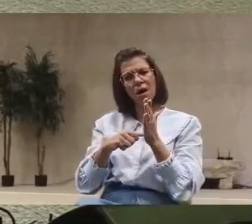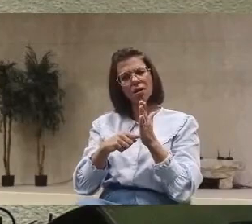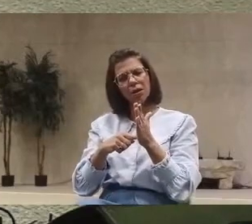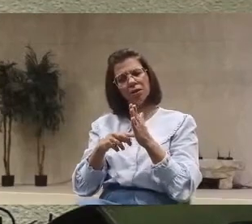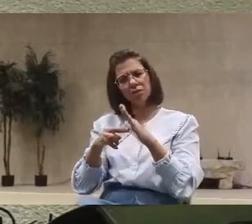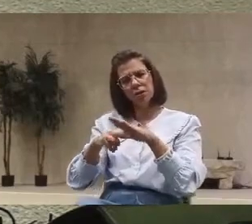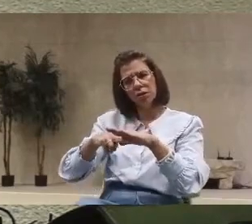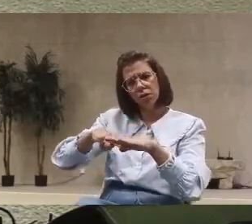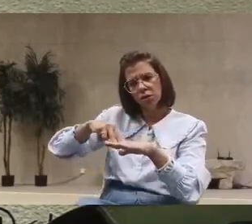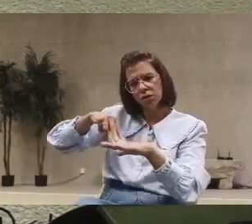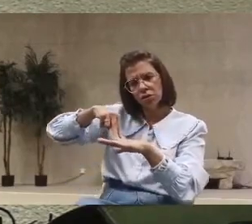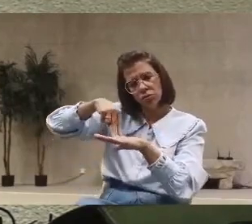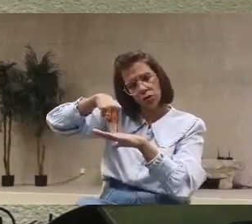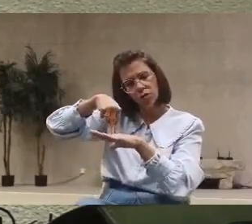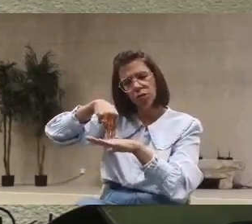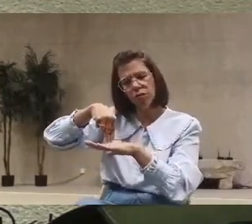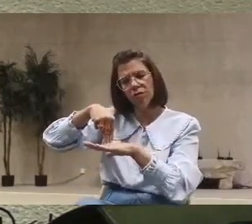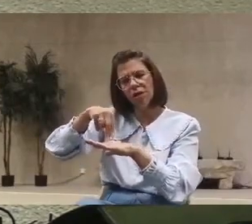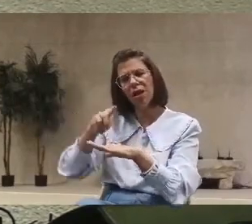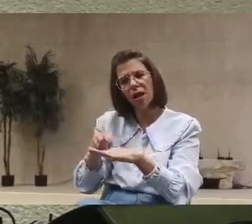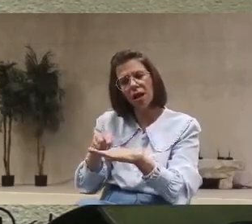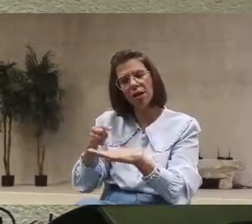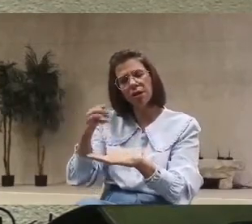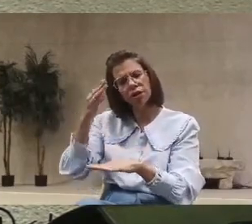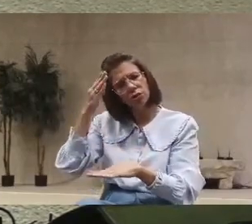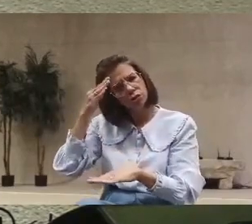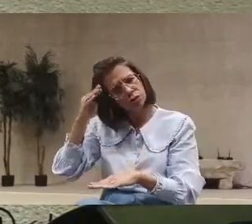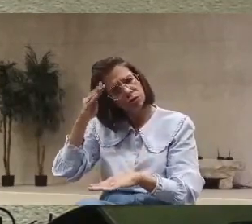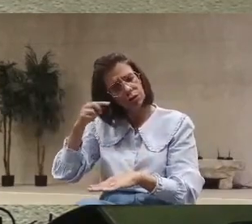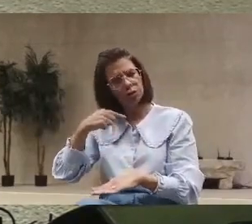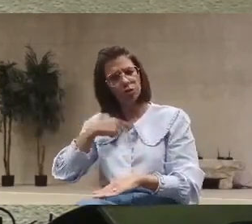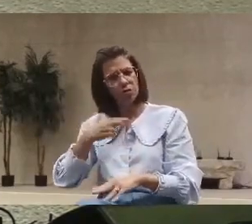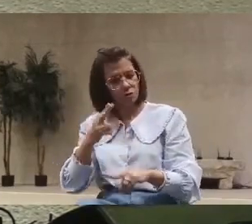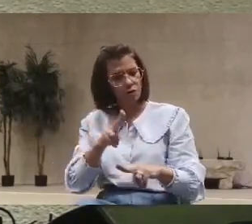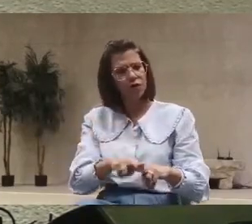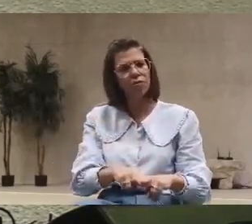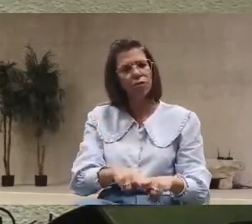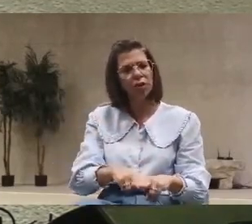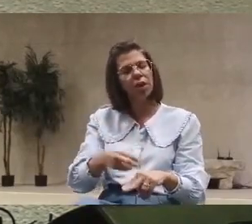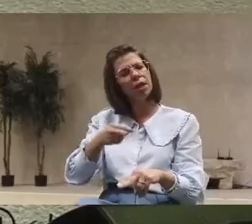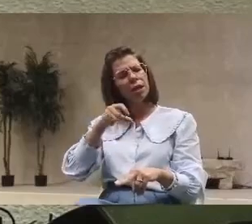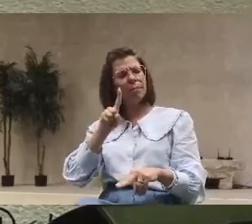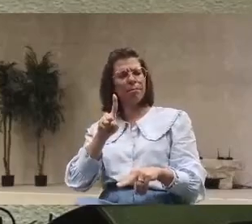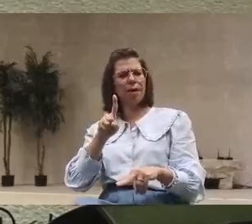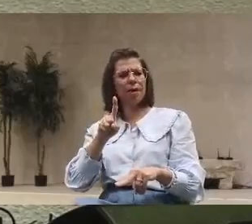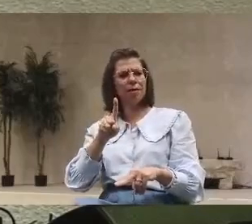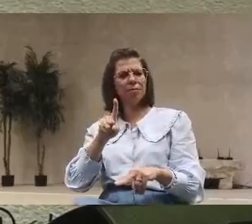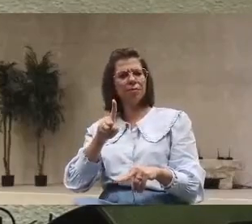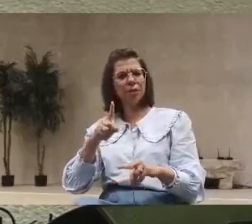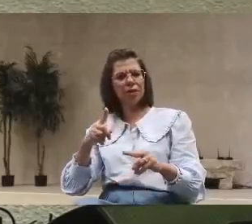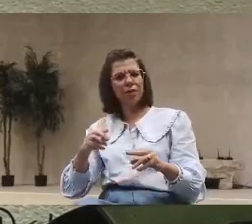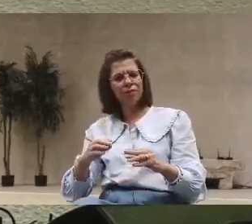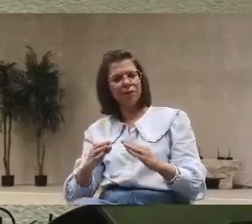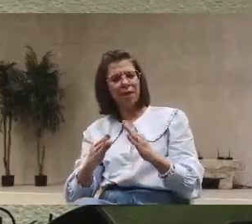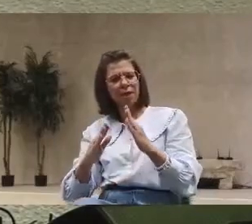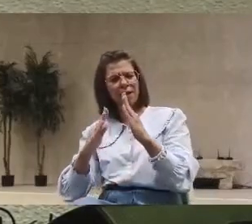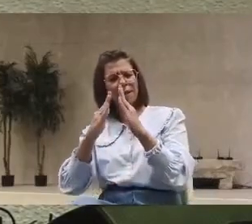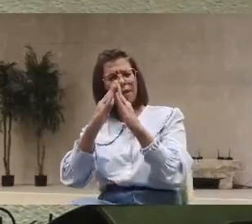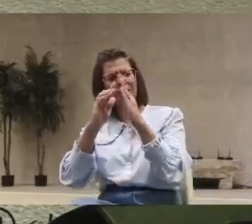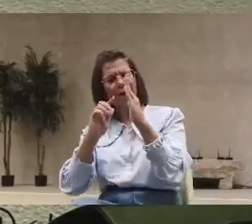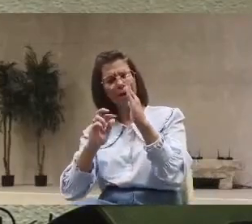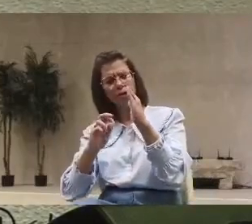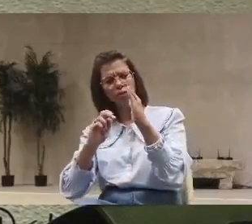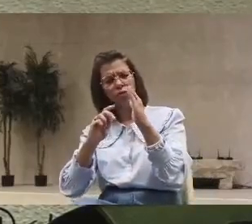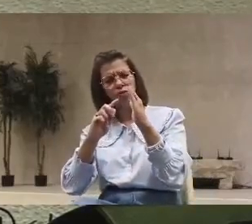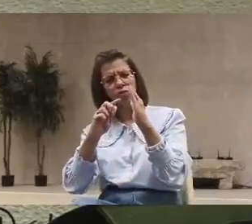Seigneur Jésus comme mon Seigneur je sais que maintenant je suis sauvé je vais aller au ciel et bien le